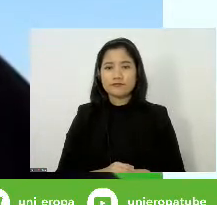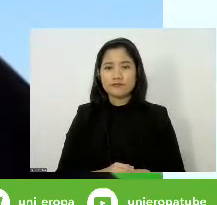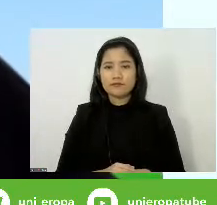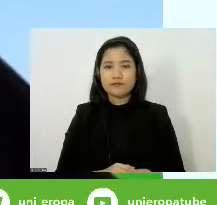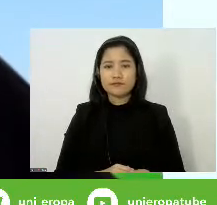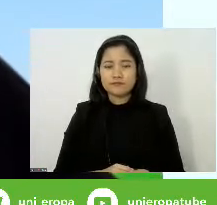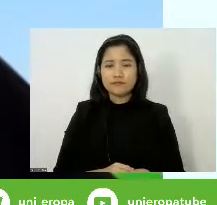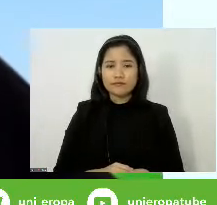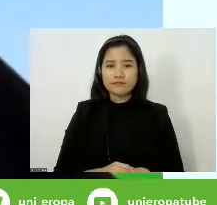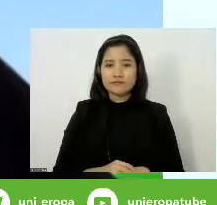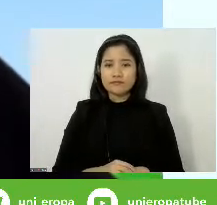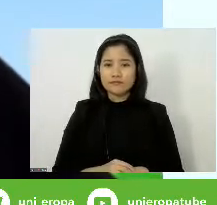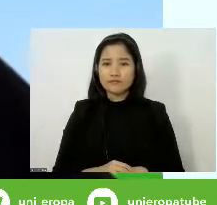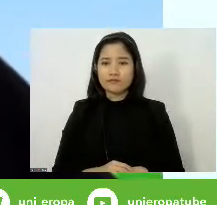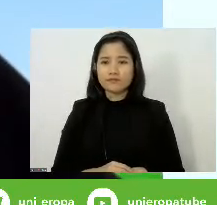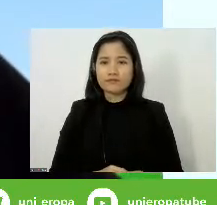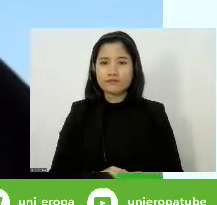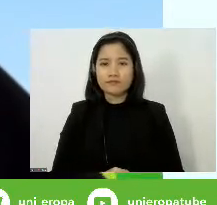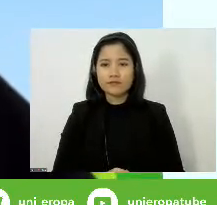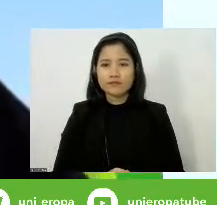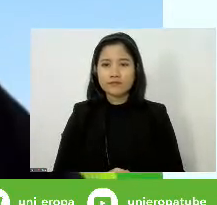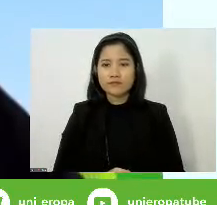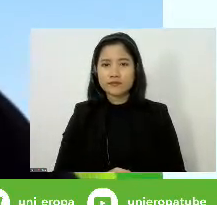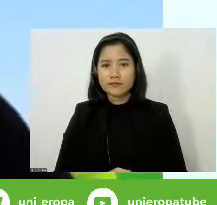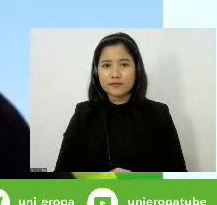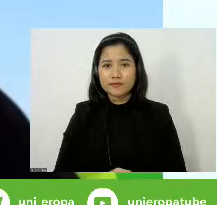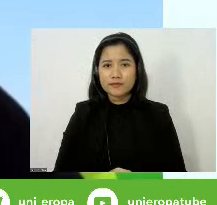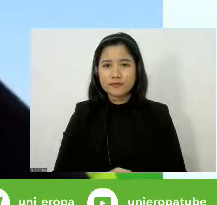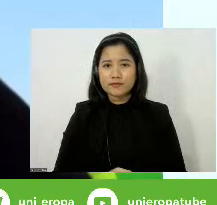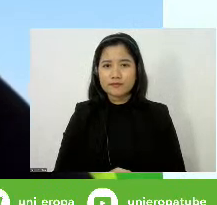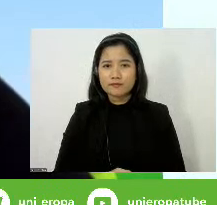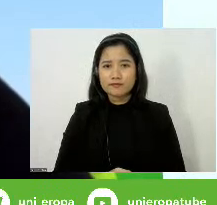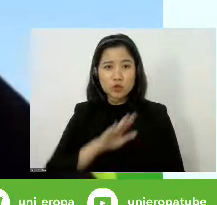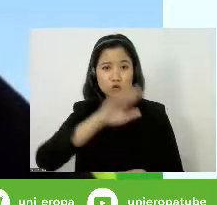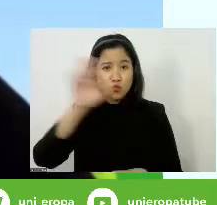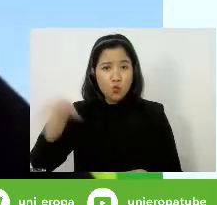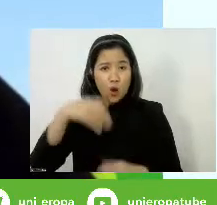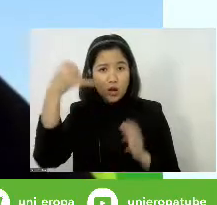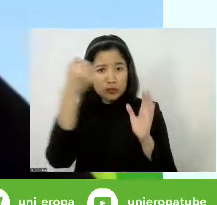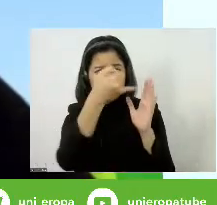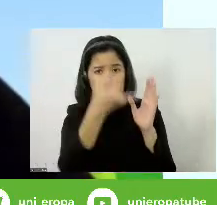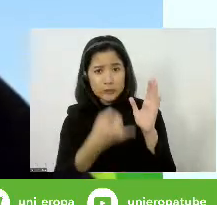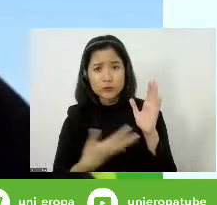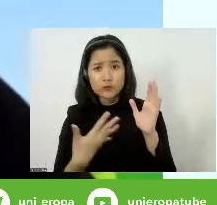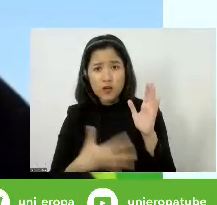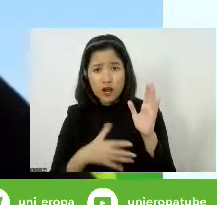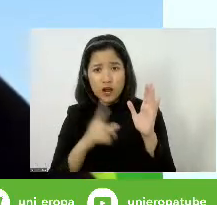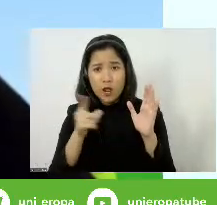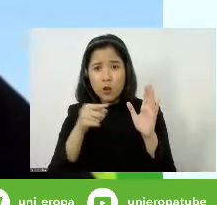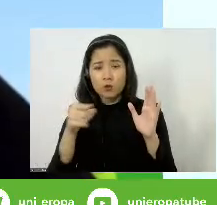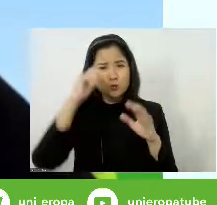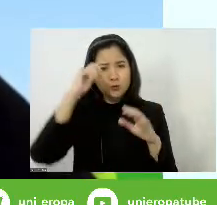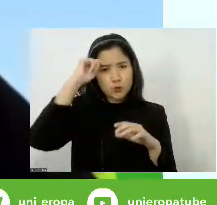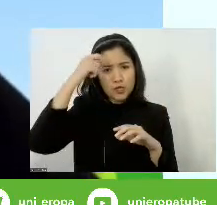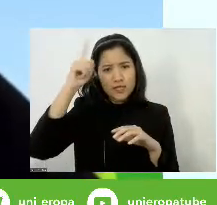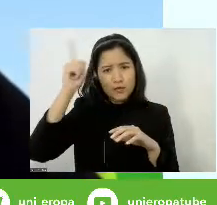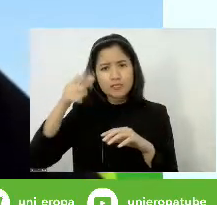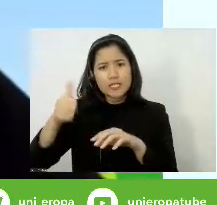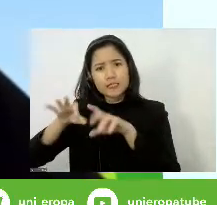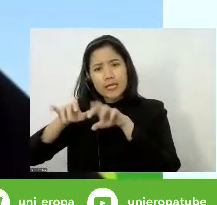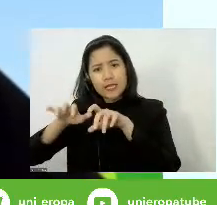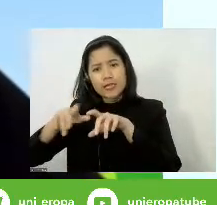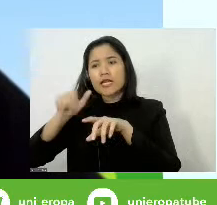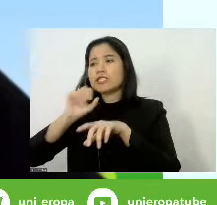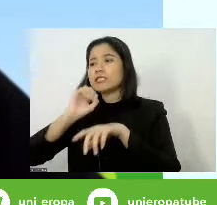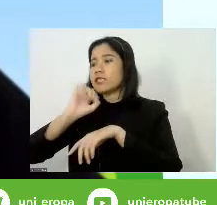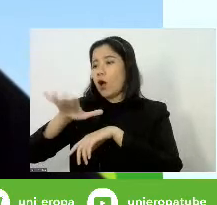iya udah pada ini semua temen-temen kalau ada kesulitan mungkin boleh di kolom chatbox disampaikan